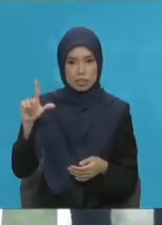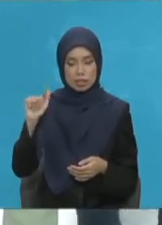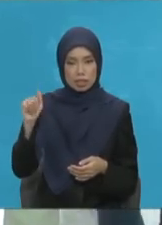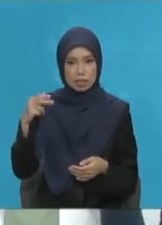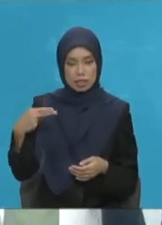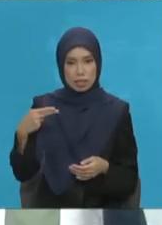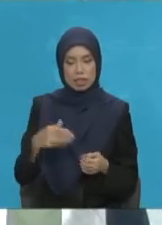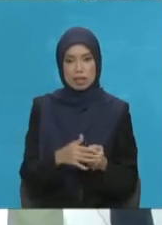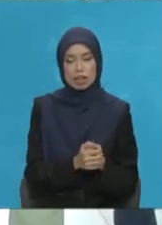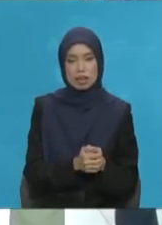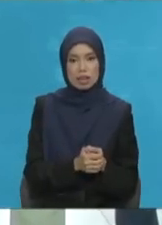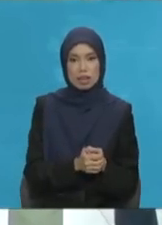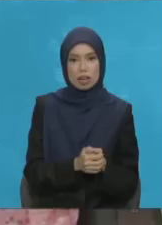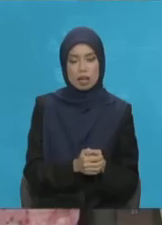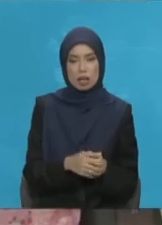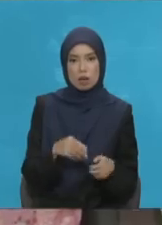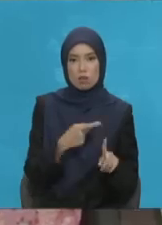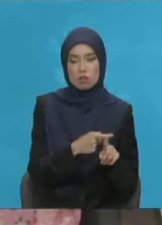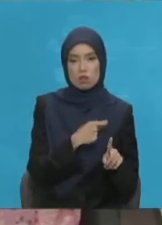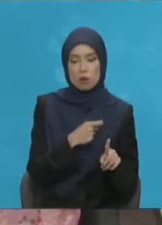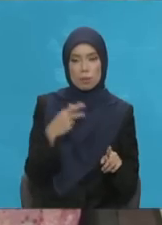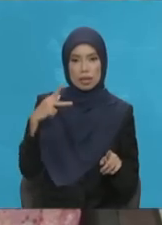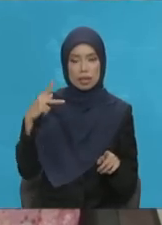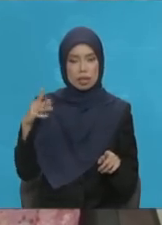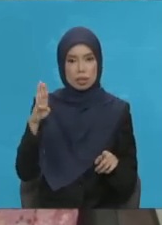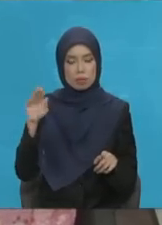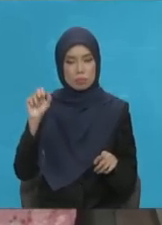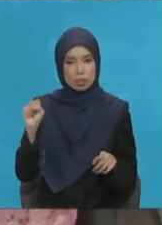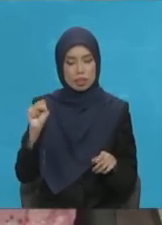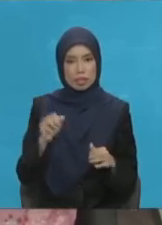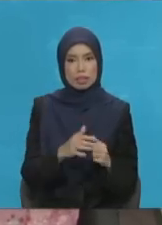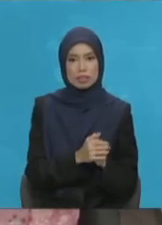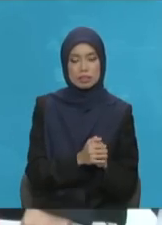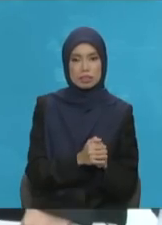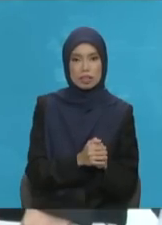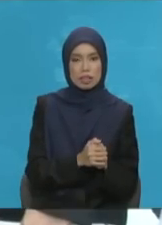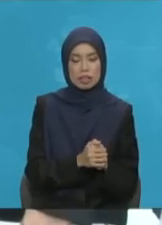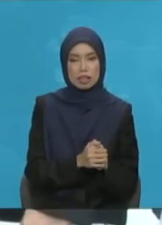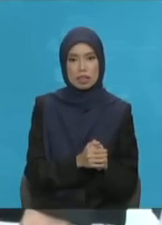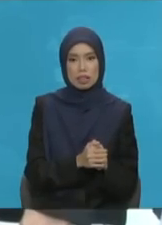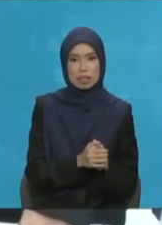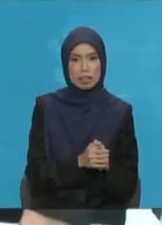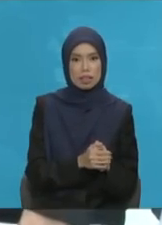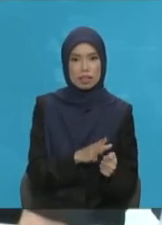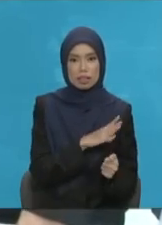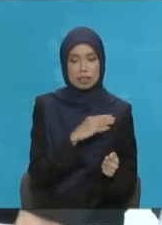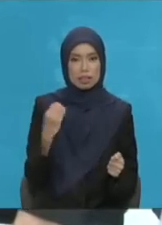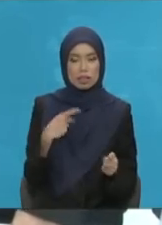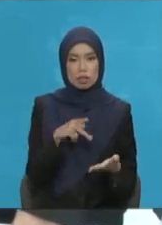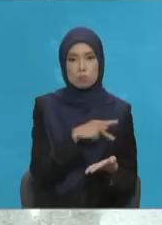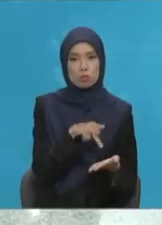menyetuai rombongan Awang Muhammad Nur amizol bin Haji serbini penolong penyelia pusat beliau